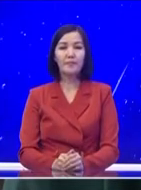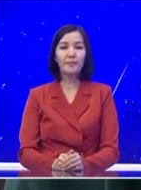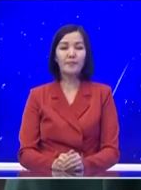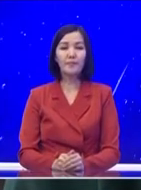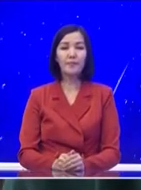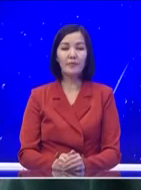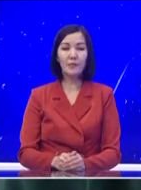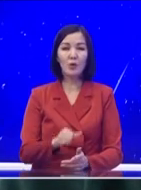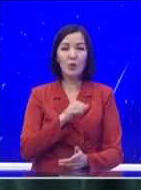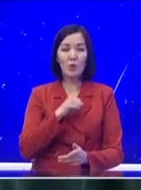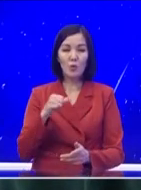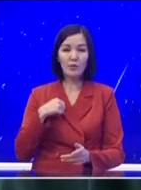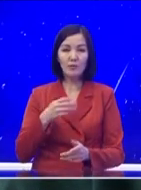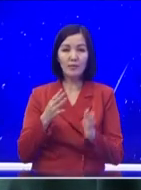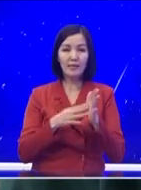Мен өзімнің 8 балам бар,